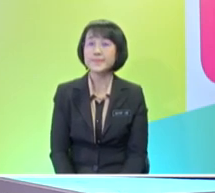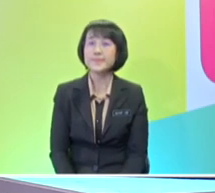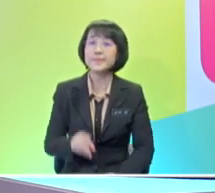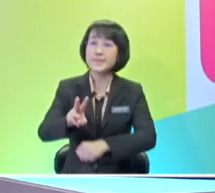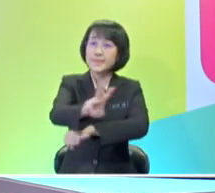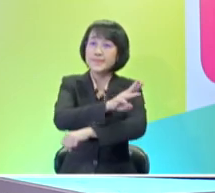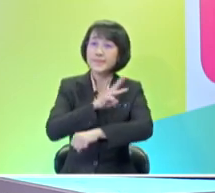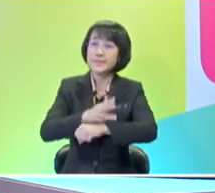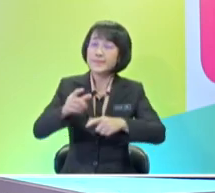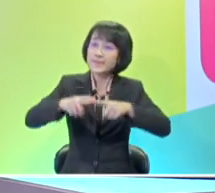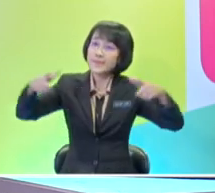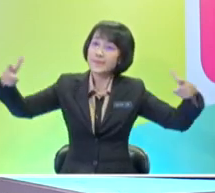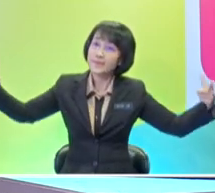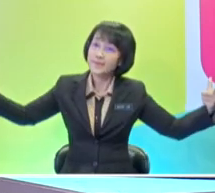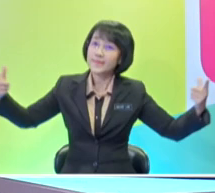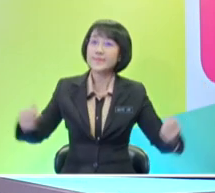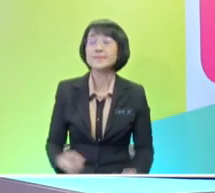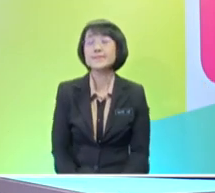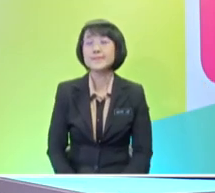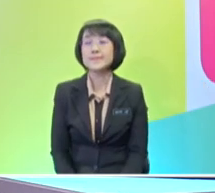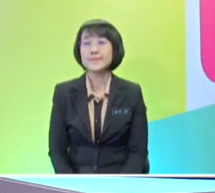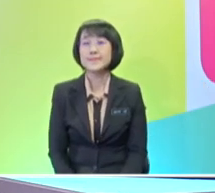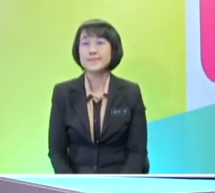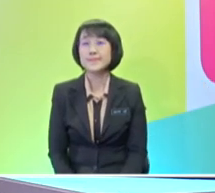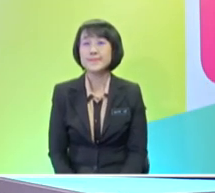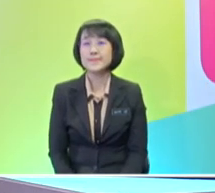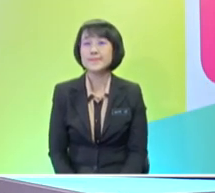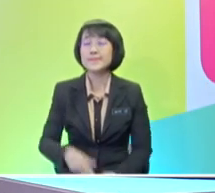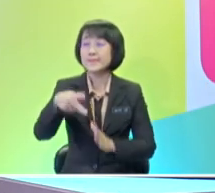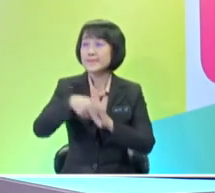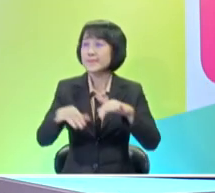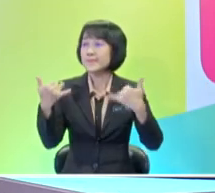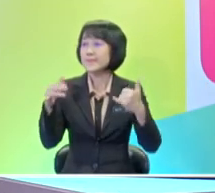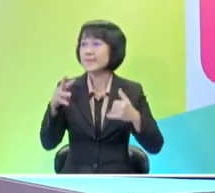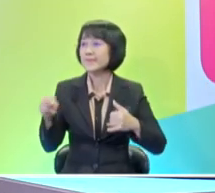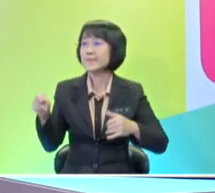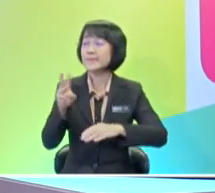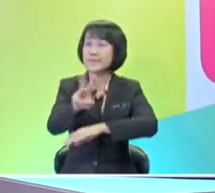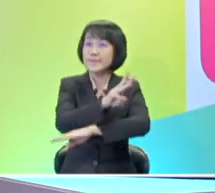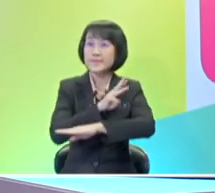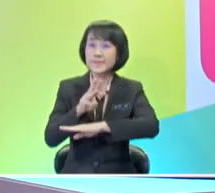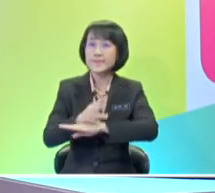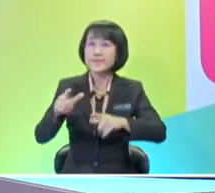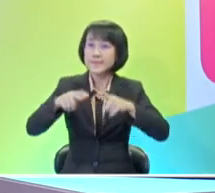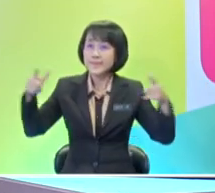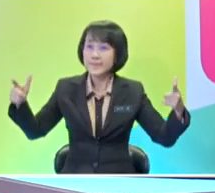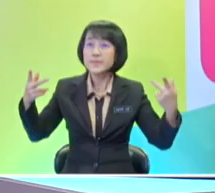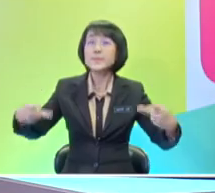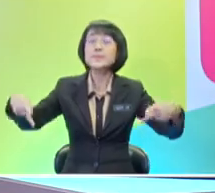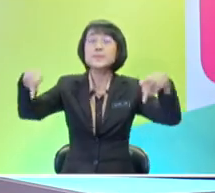Sebab permainan-permainan di bawah pemain asal lapang ini sebenarnya ini memerlukan angin juga sebagai salah satu